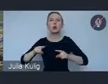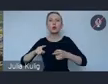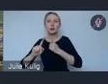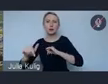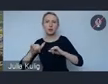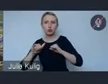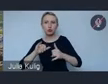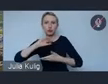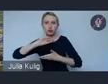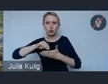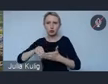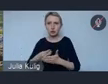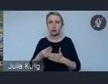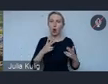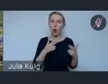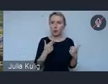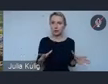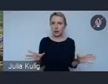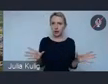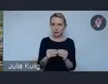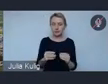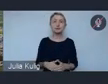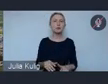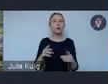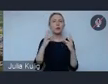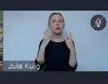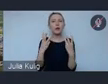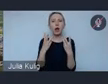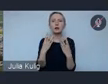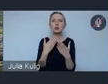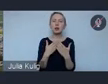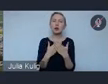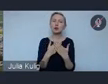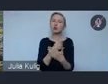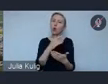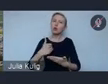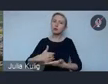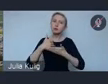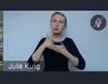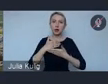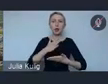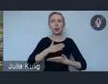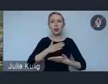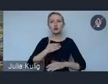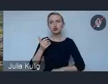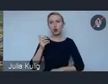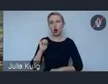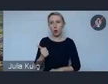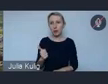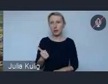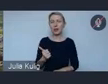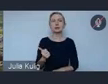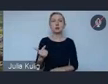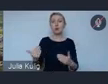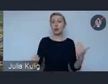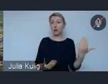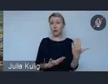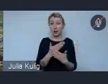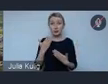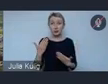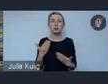z Komitetu a jest to ważne dlatego że oni wspierają nasza kompetencje tak bo okazuje się że